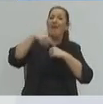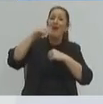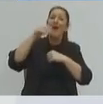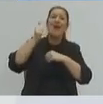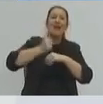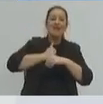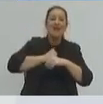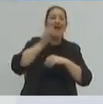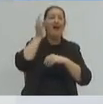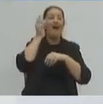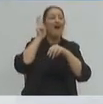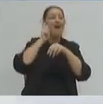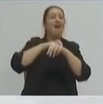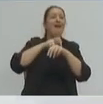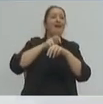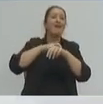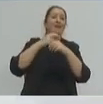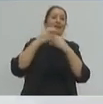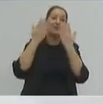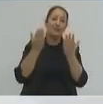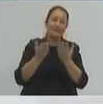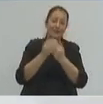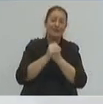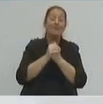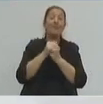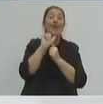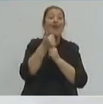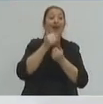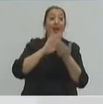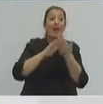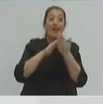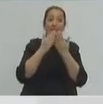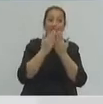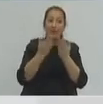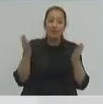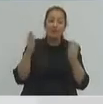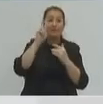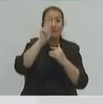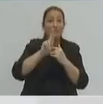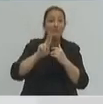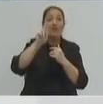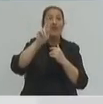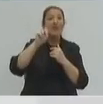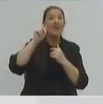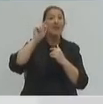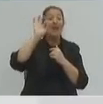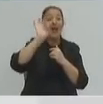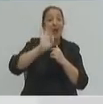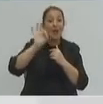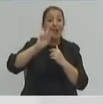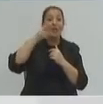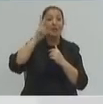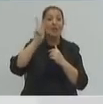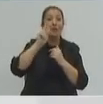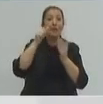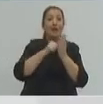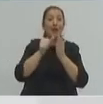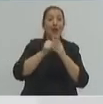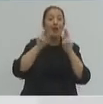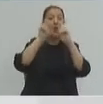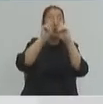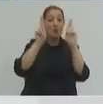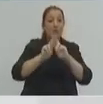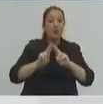minnetle yad etmek istiyorum. Kıymetli arkadaşlar, 27 Eylül 2020 tarihinde uluslararası hukuk kuralları